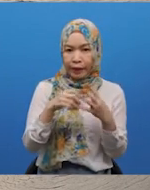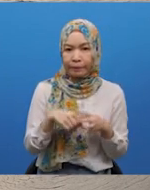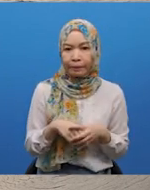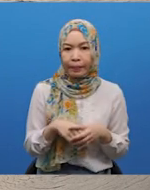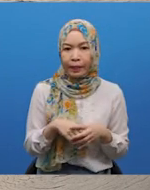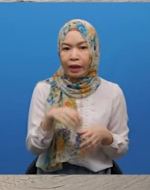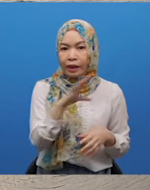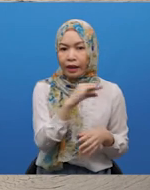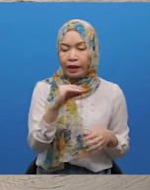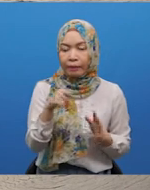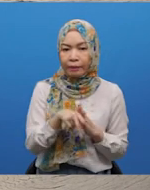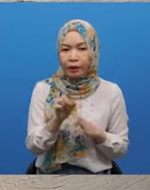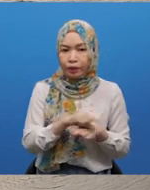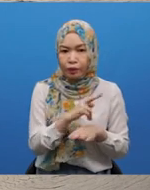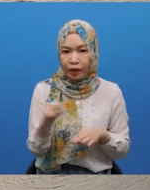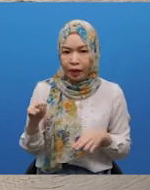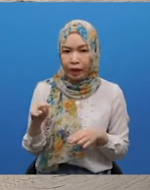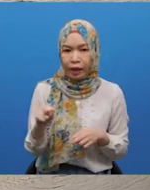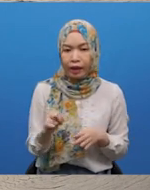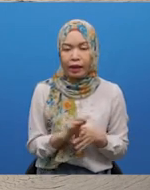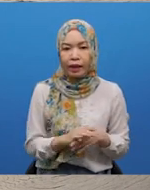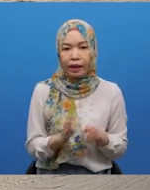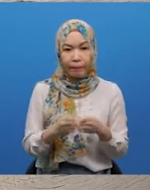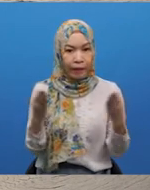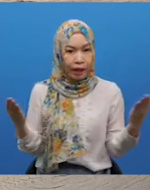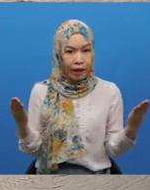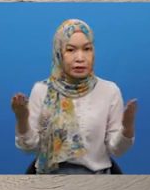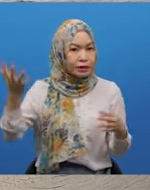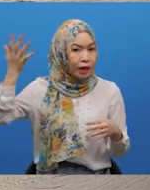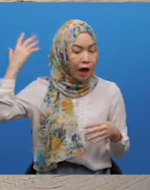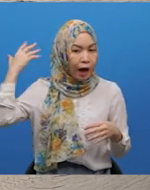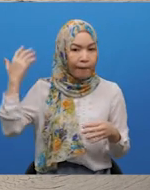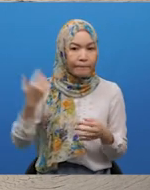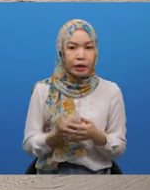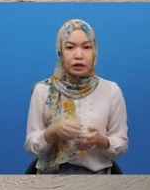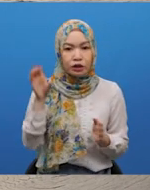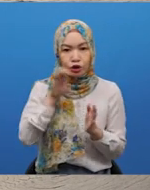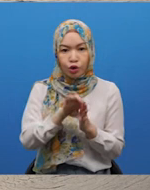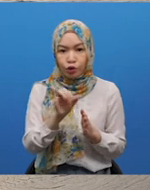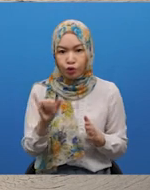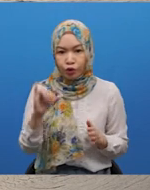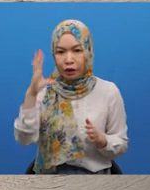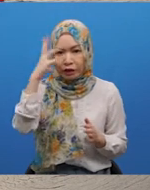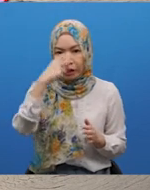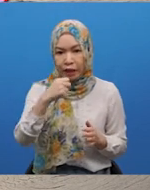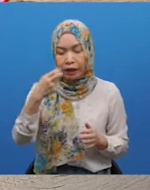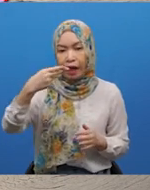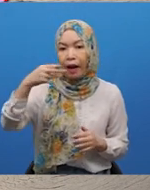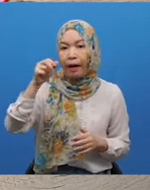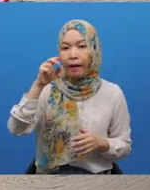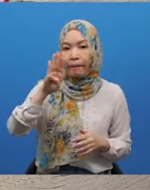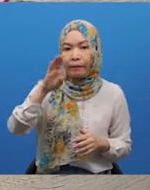klasik. Contohnya, perkataan bahari yang bermaksud cantik. Juga